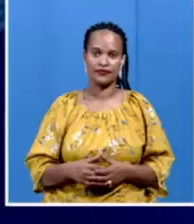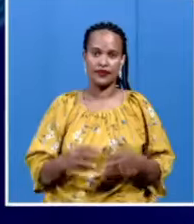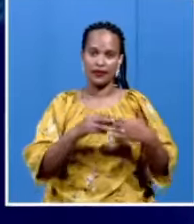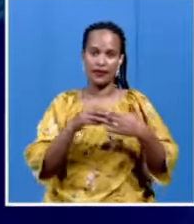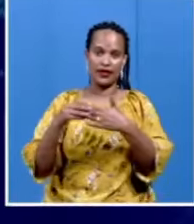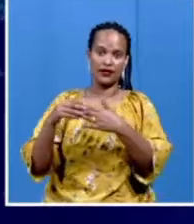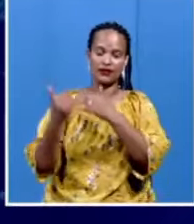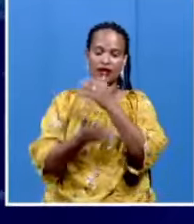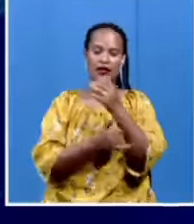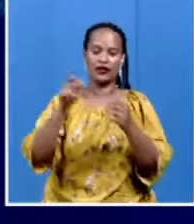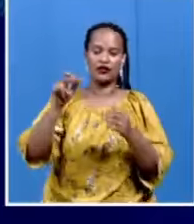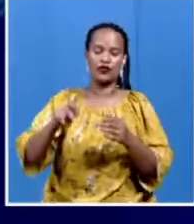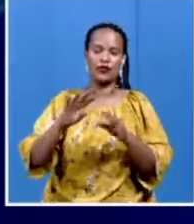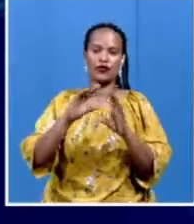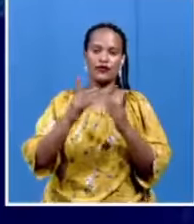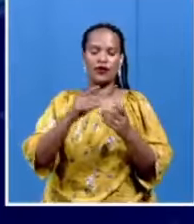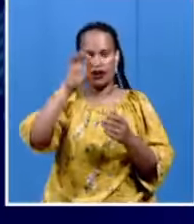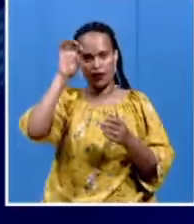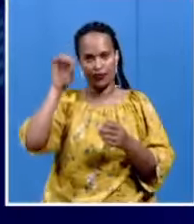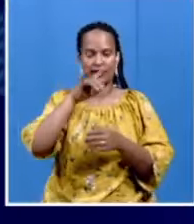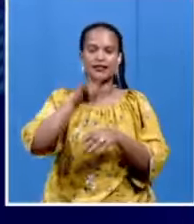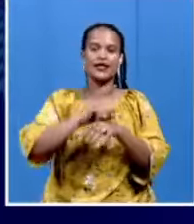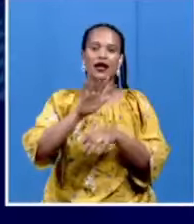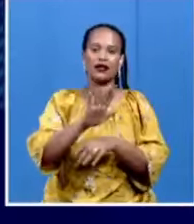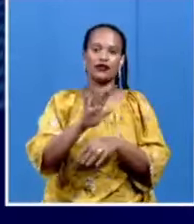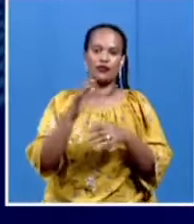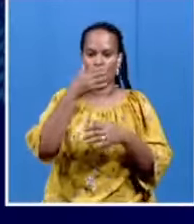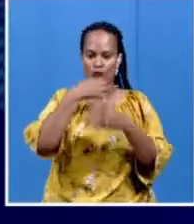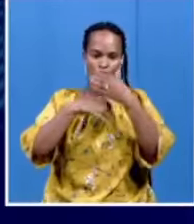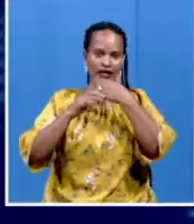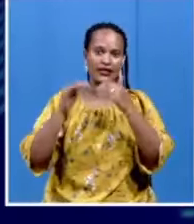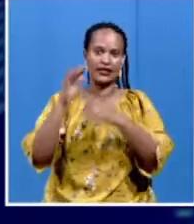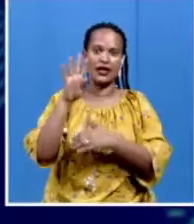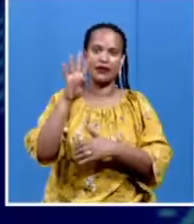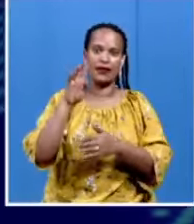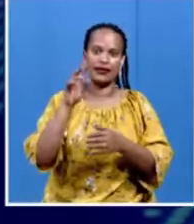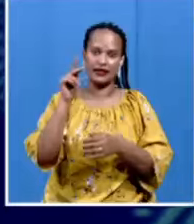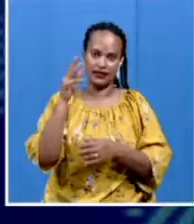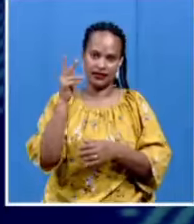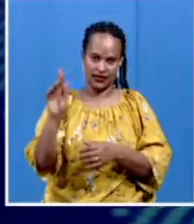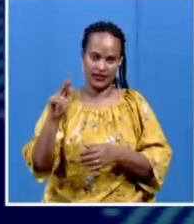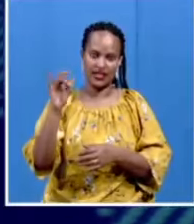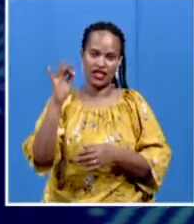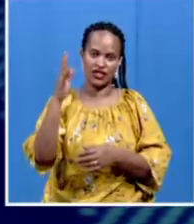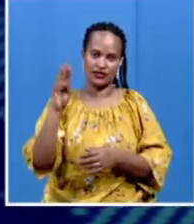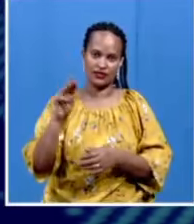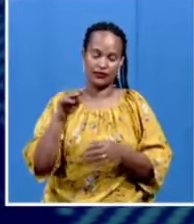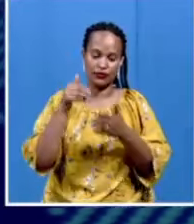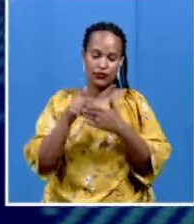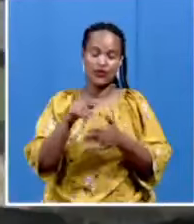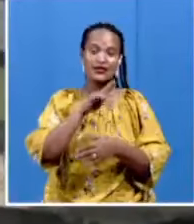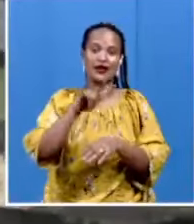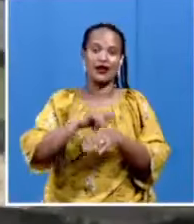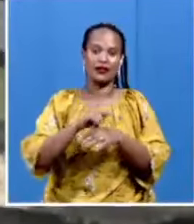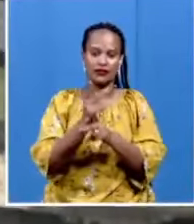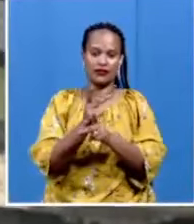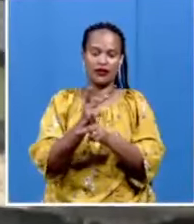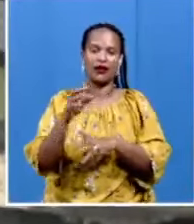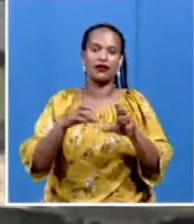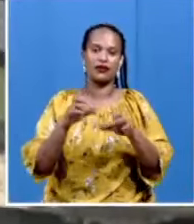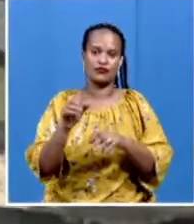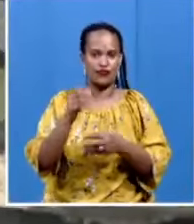መራሕቲ ሃገራት ደቡባዊ ክፋል ኣውሮፓ ንዜጋታቶም መጠን ሙቀት ልዕሊ 4 ዲግሪ ሴልሽየስ ምብፅሑ ስዒቡ ዜጋታት ጥንቃቐ